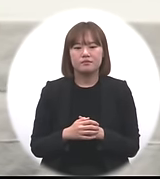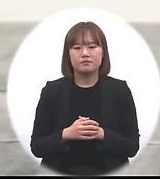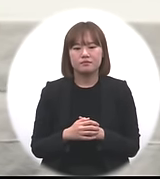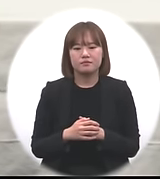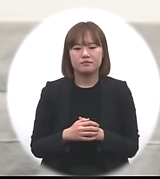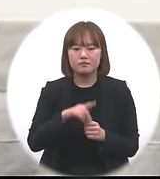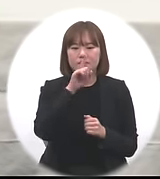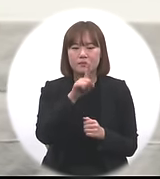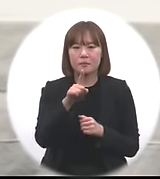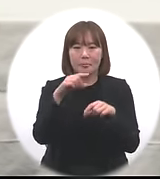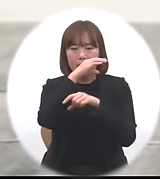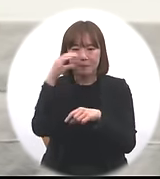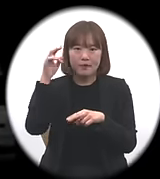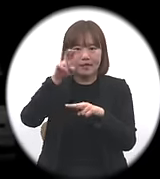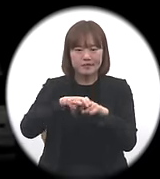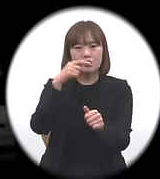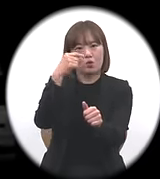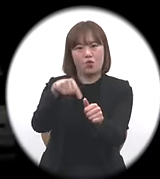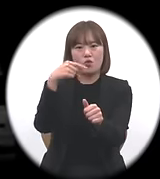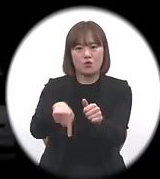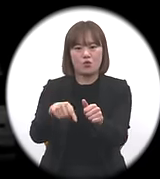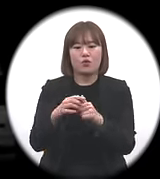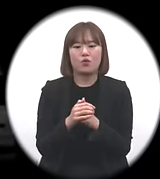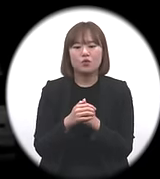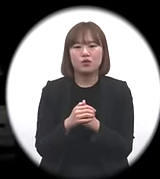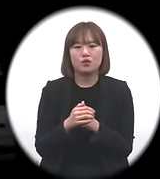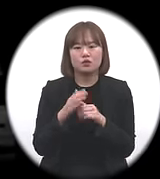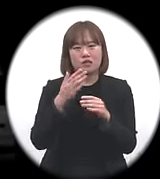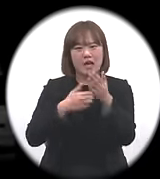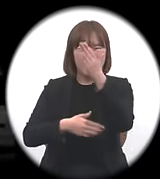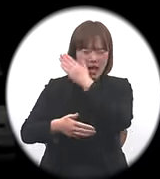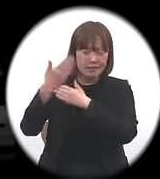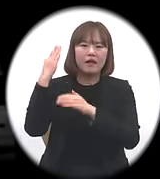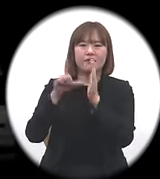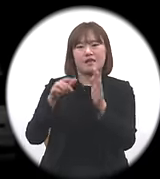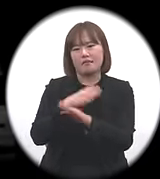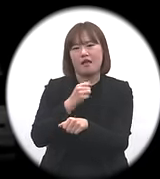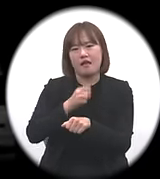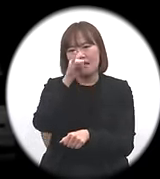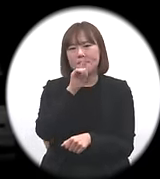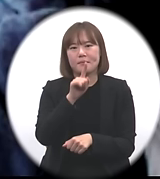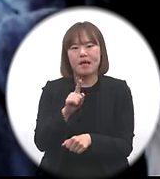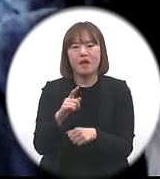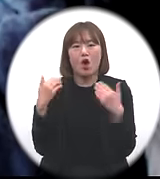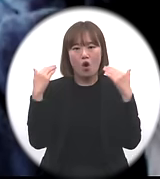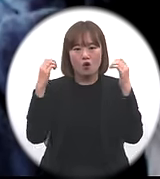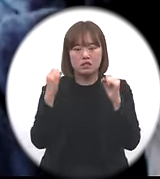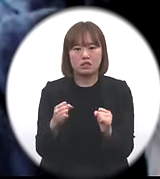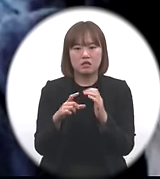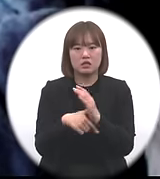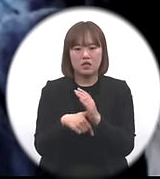어렸을 때부터 똑바로 앉으라는 교육을 중세 시절부터 해왔던 거예요. 어른이 있을 때는 기대면 안 된다는